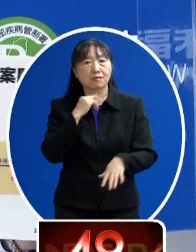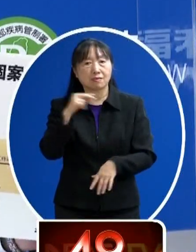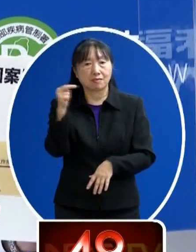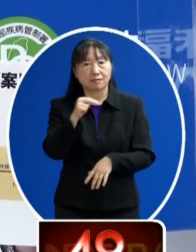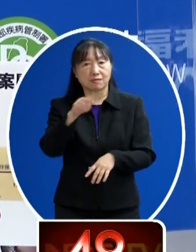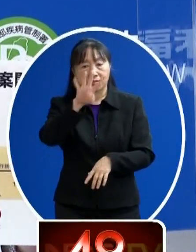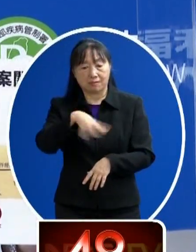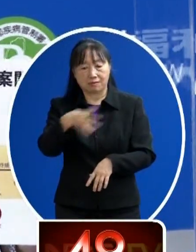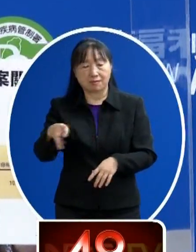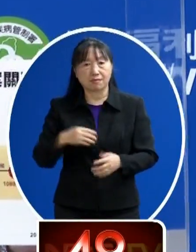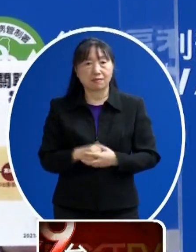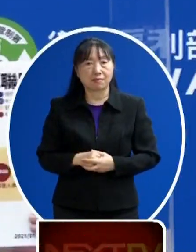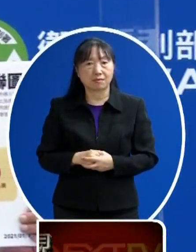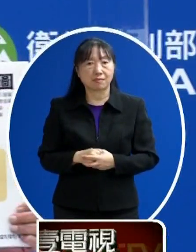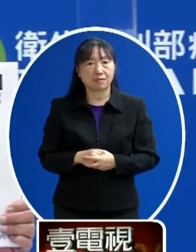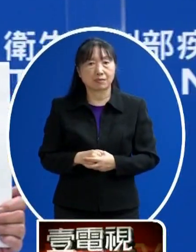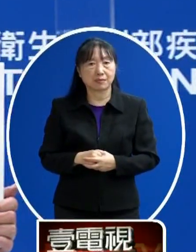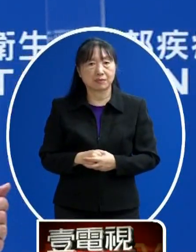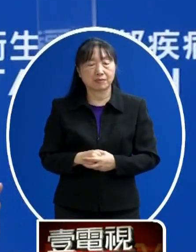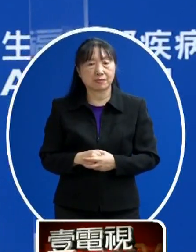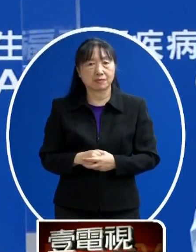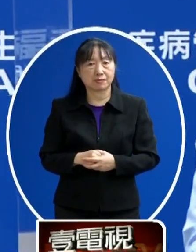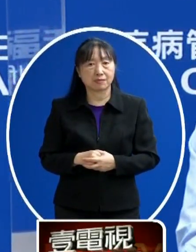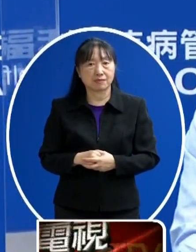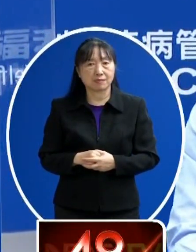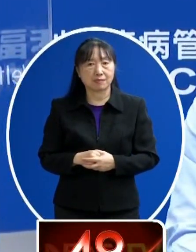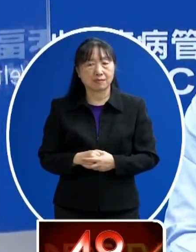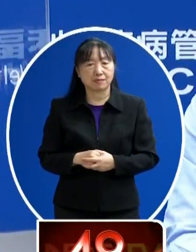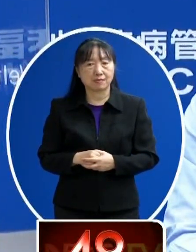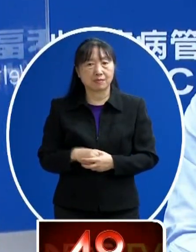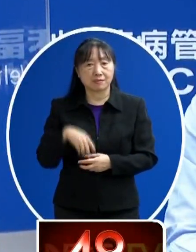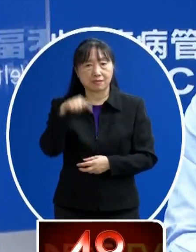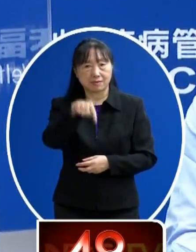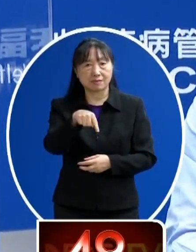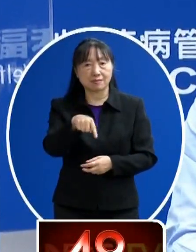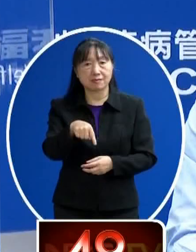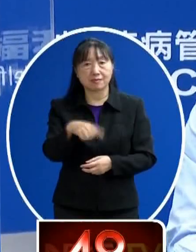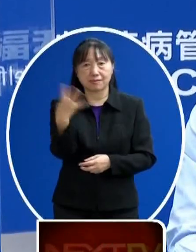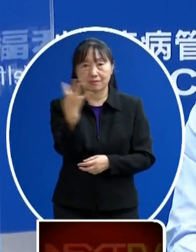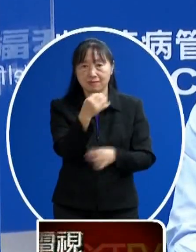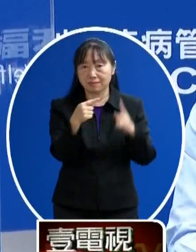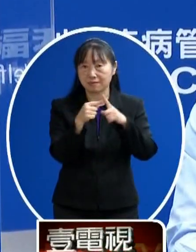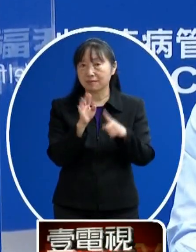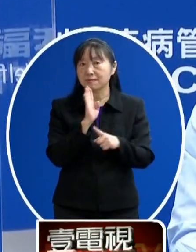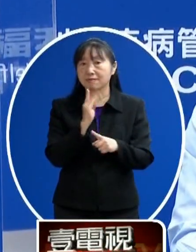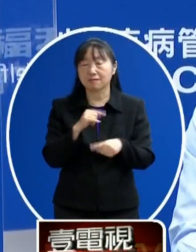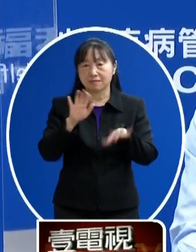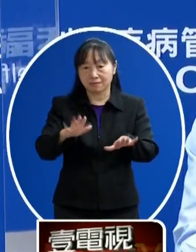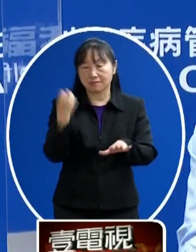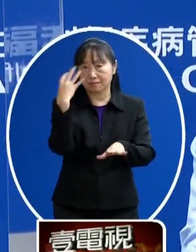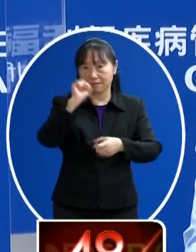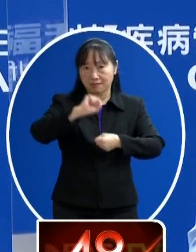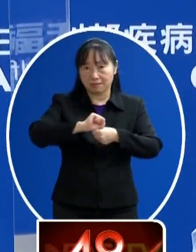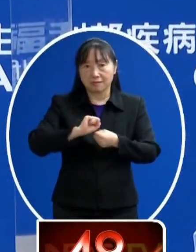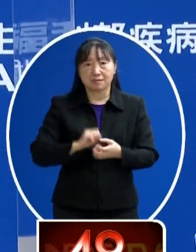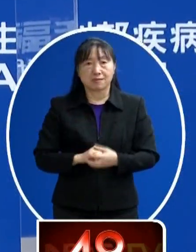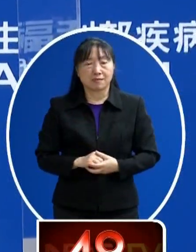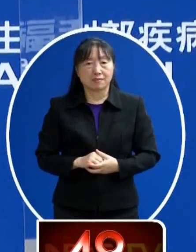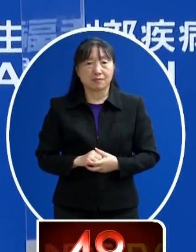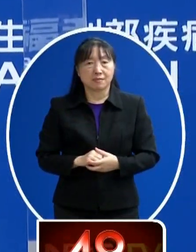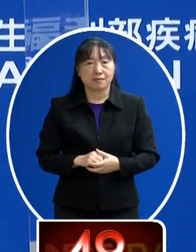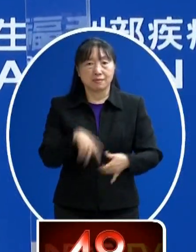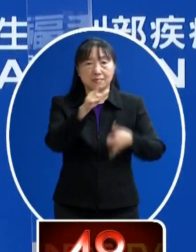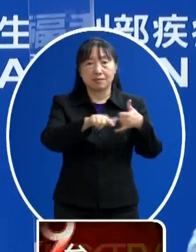表，大概我们大概是红色的这几个个案是今天新增的，大概是